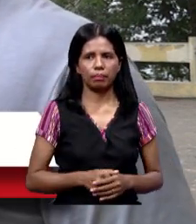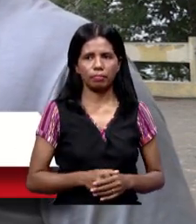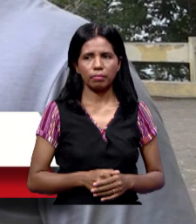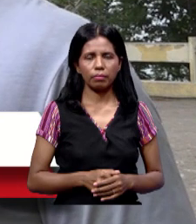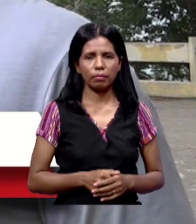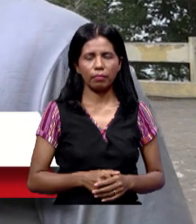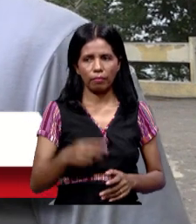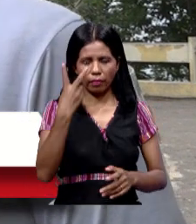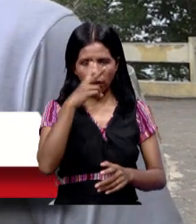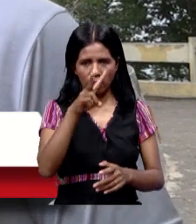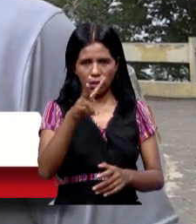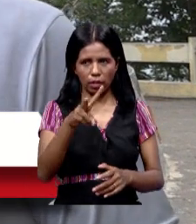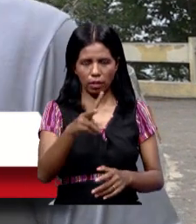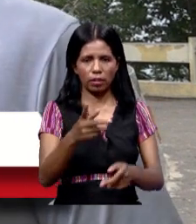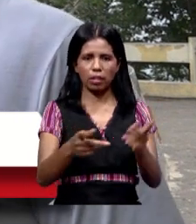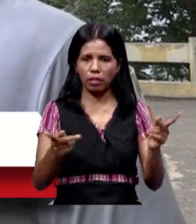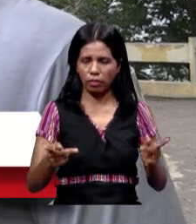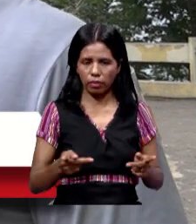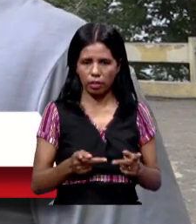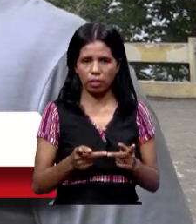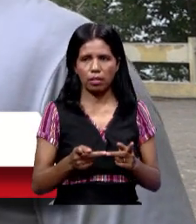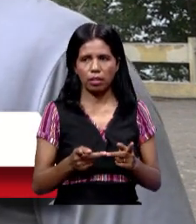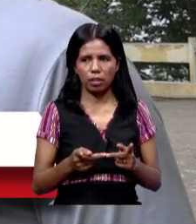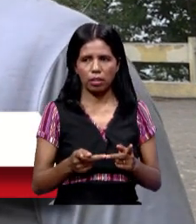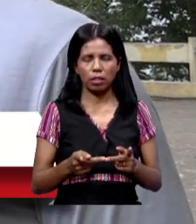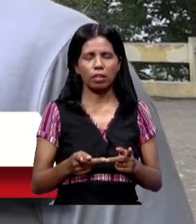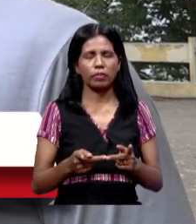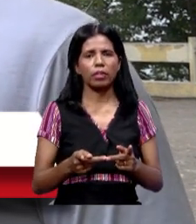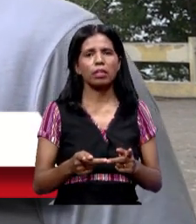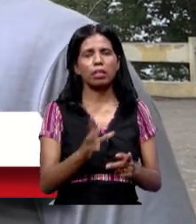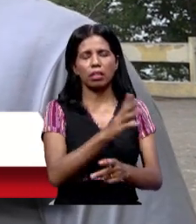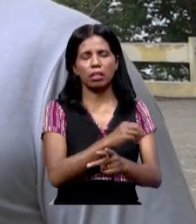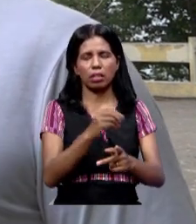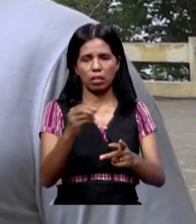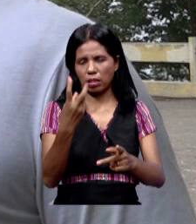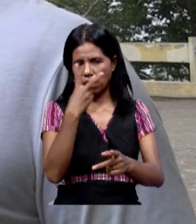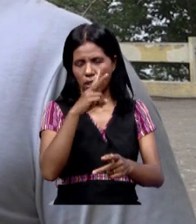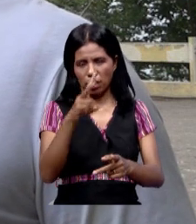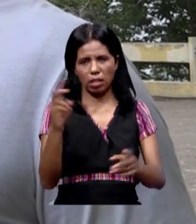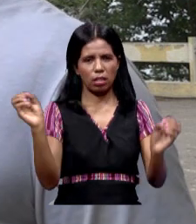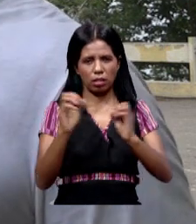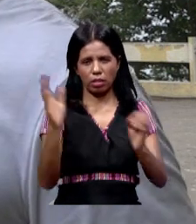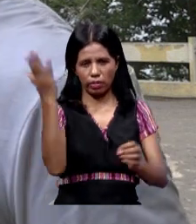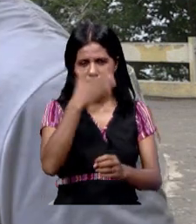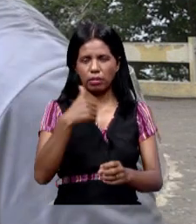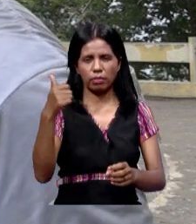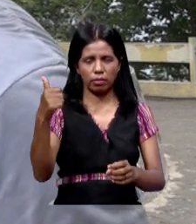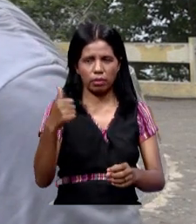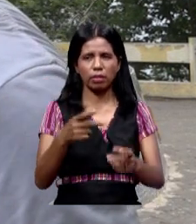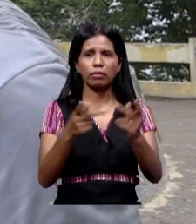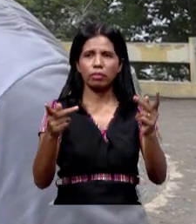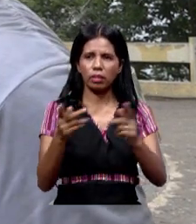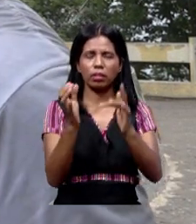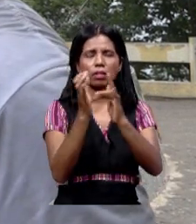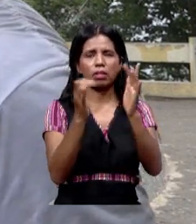haremos e também meu ambiente irá jardim temos lá do e tarde para lá do fura e fatin estatua